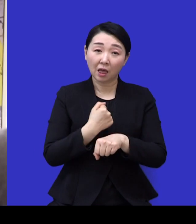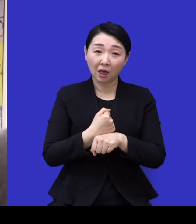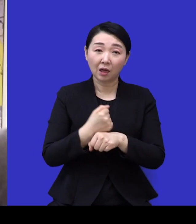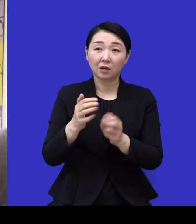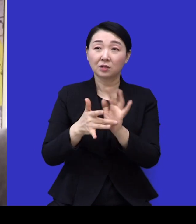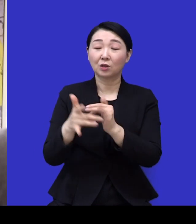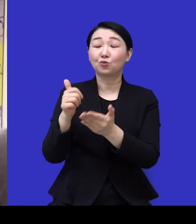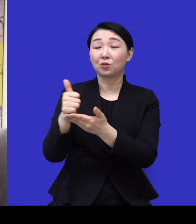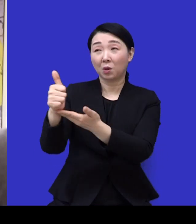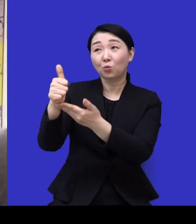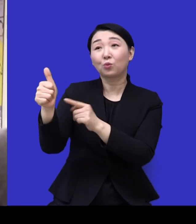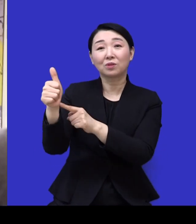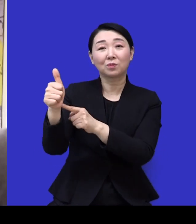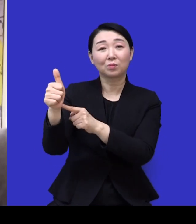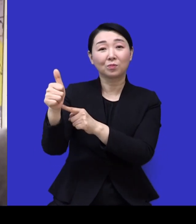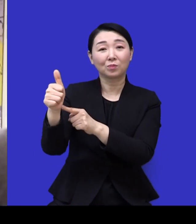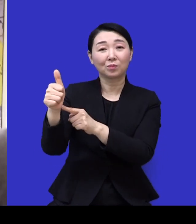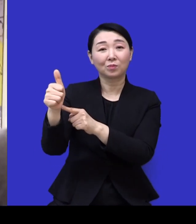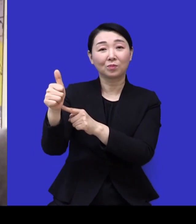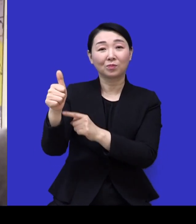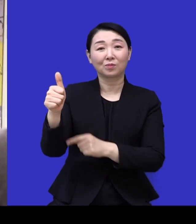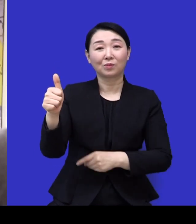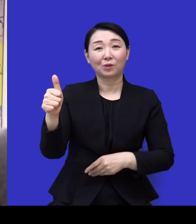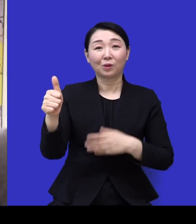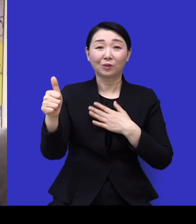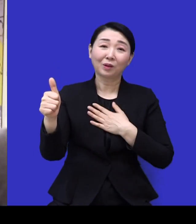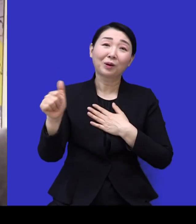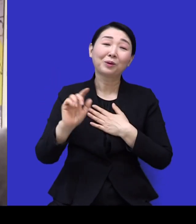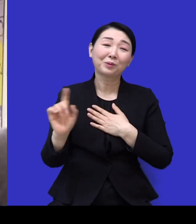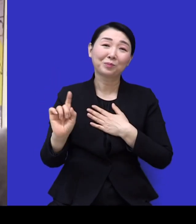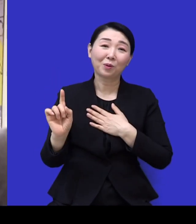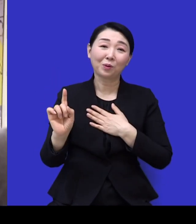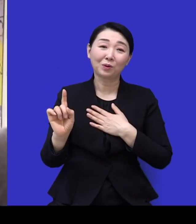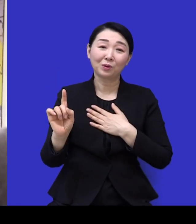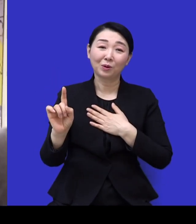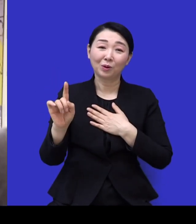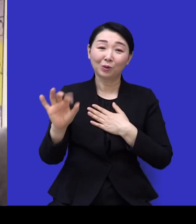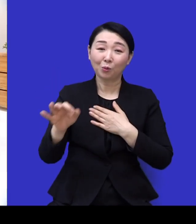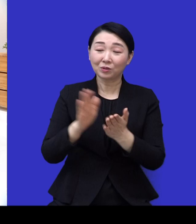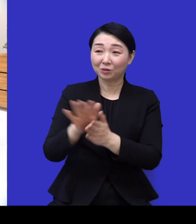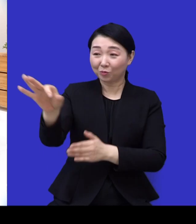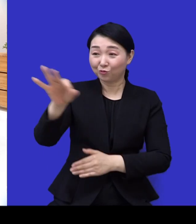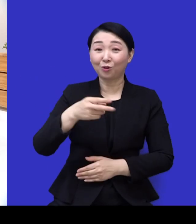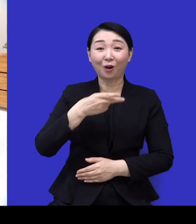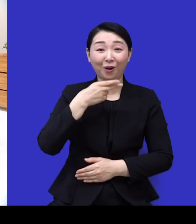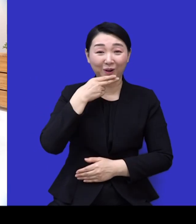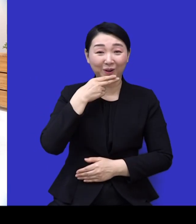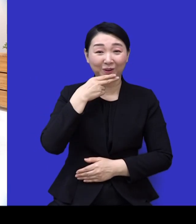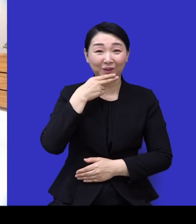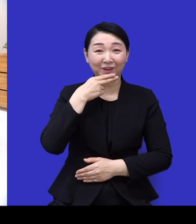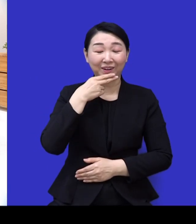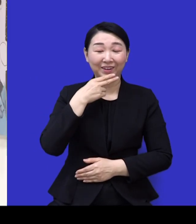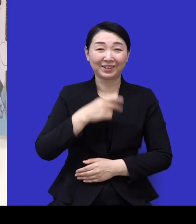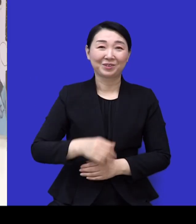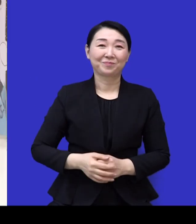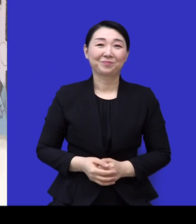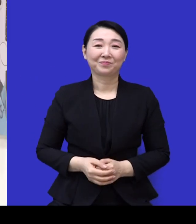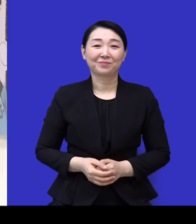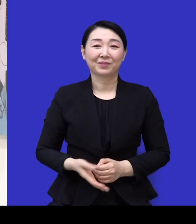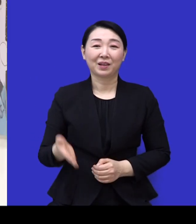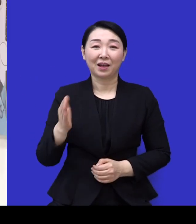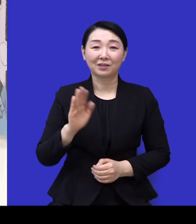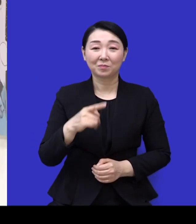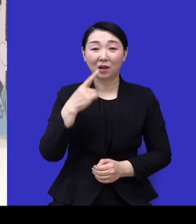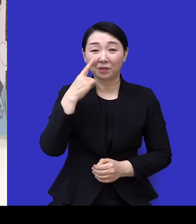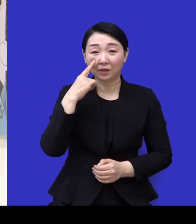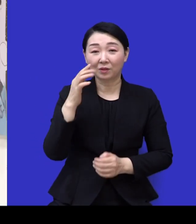예수님이 클라이언트신데 예. 뭐 일단은 뭐 돈을 직접 주시진 않으시잖아요. 네네. 그러면 제 눈은